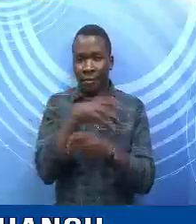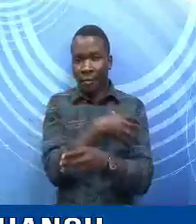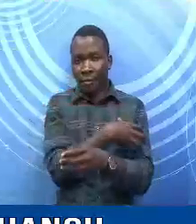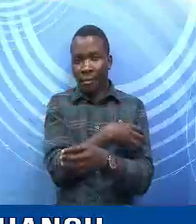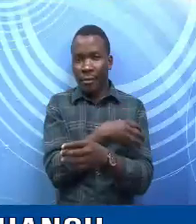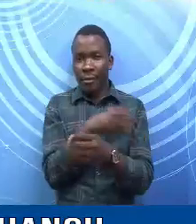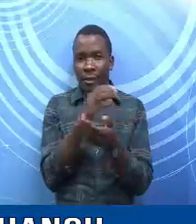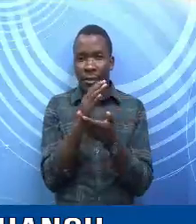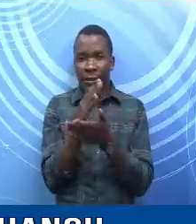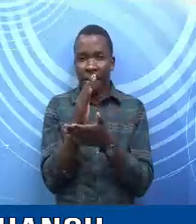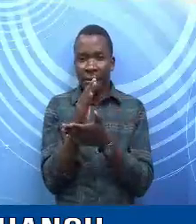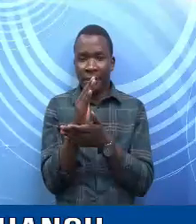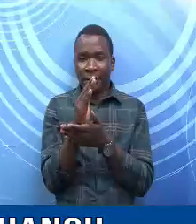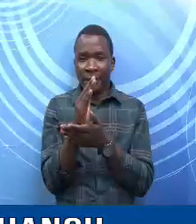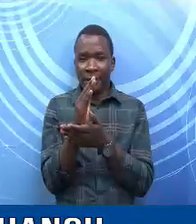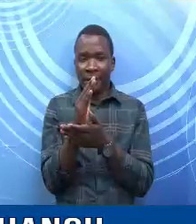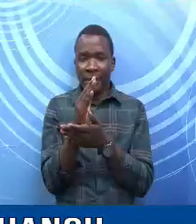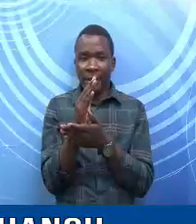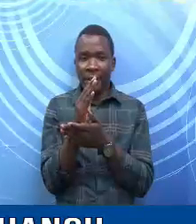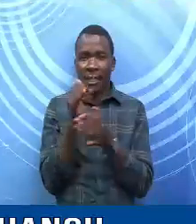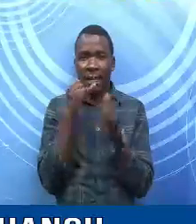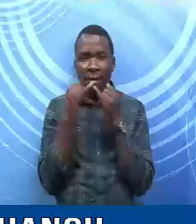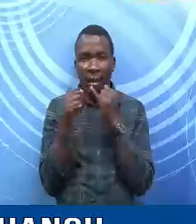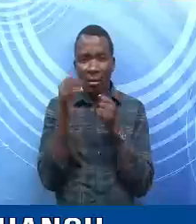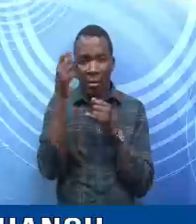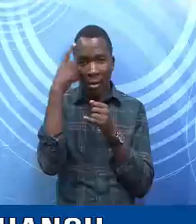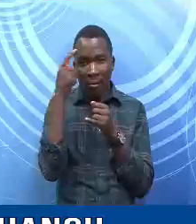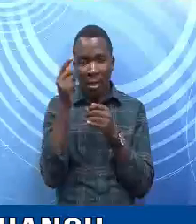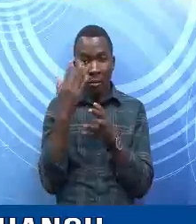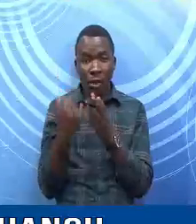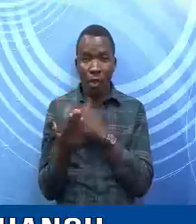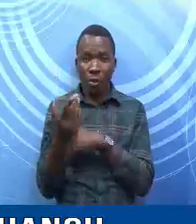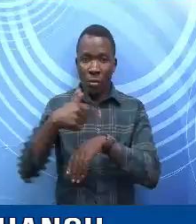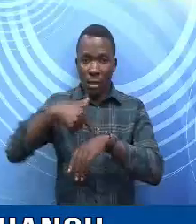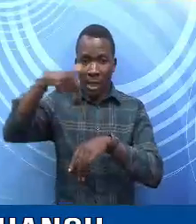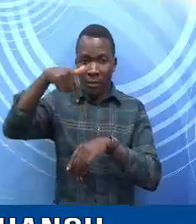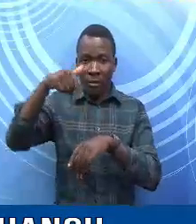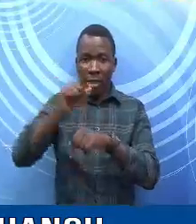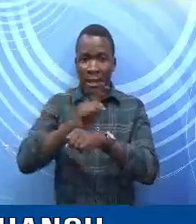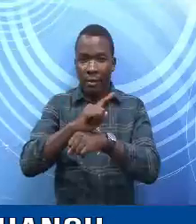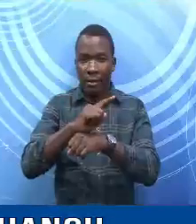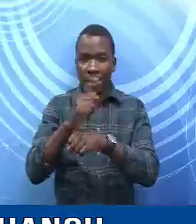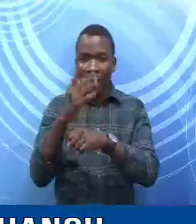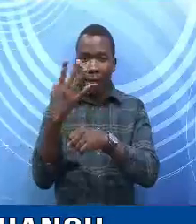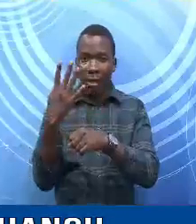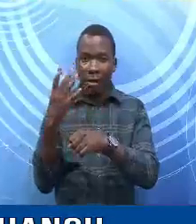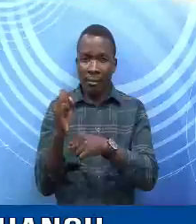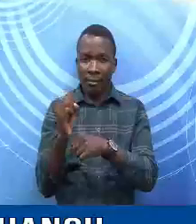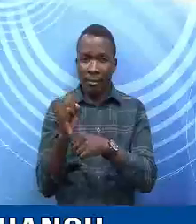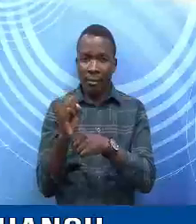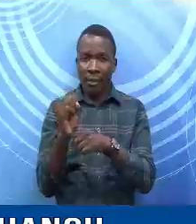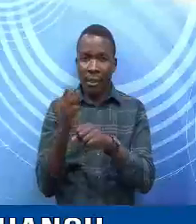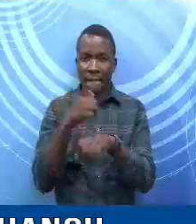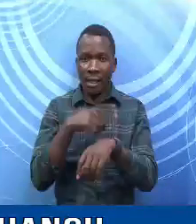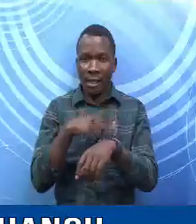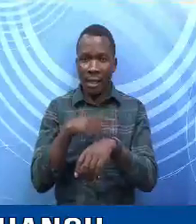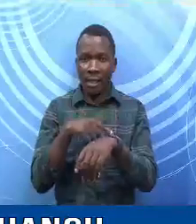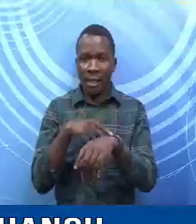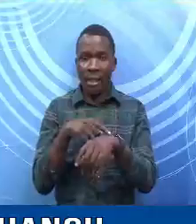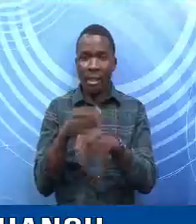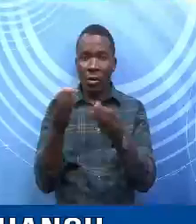n'amakuru ya twamenye mu gitondo ahagana saa moya na 45 ubwo